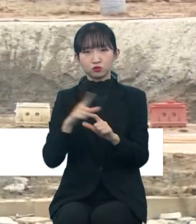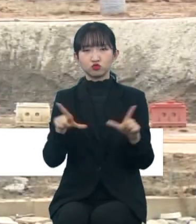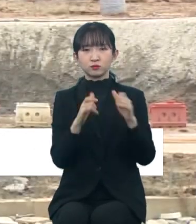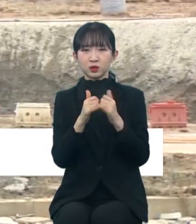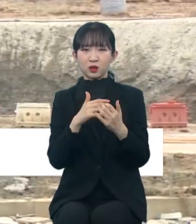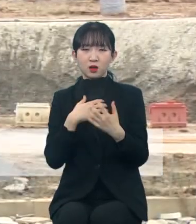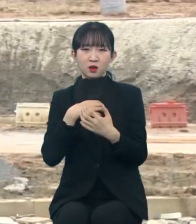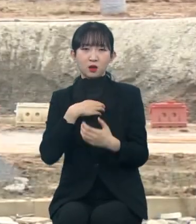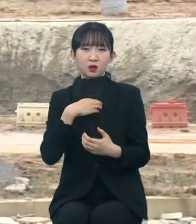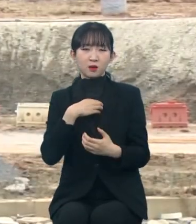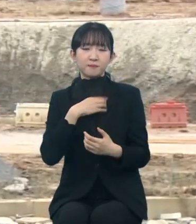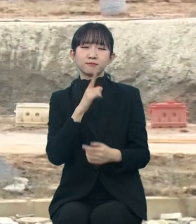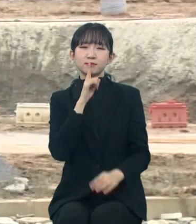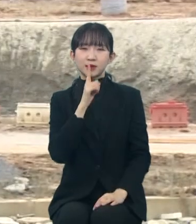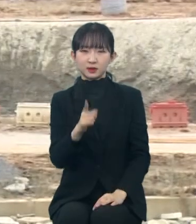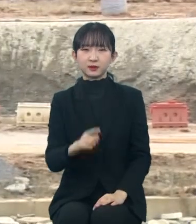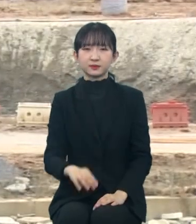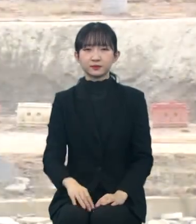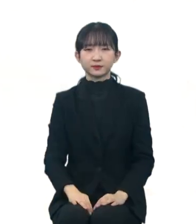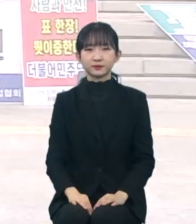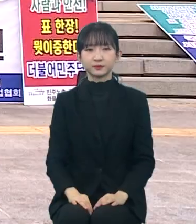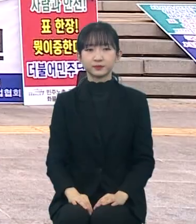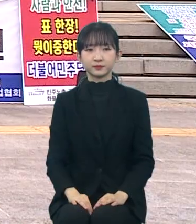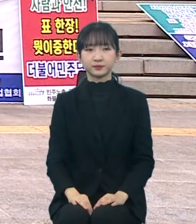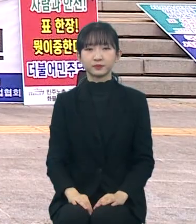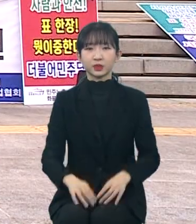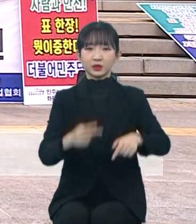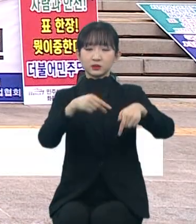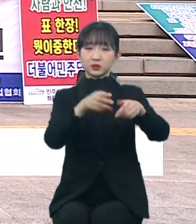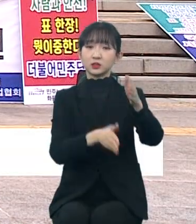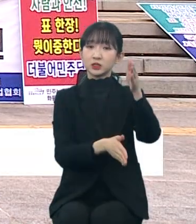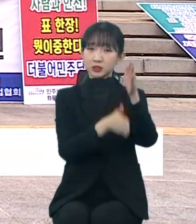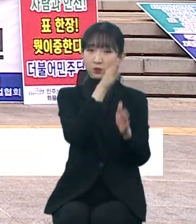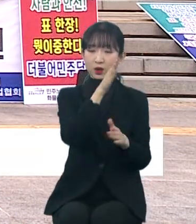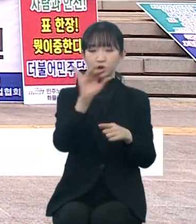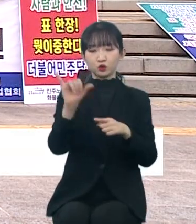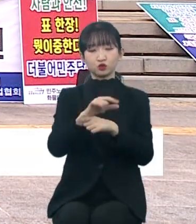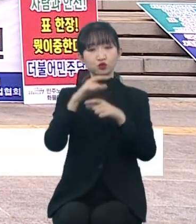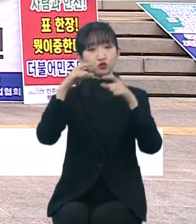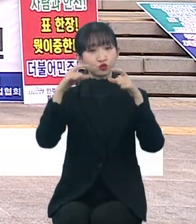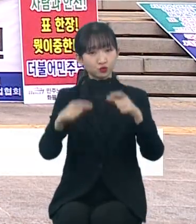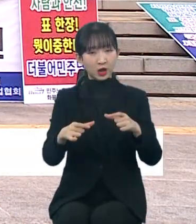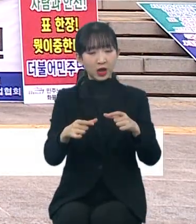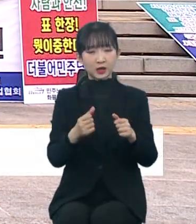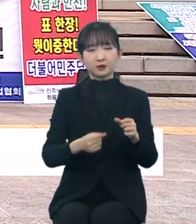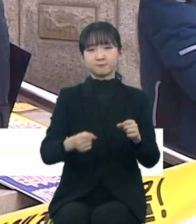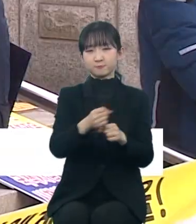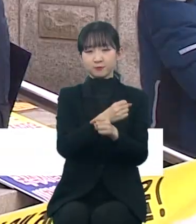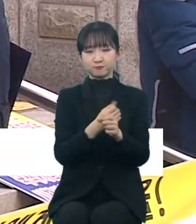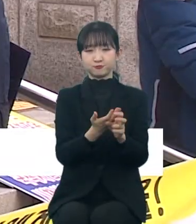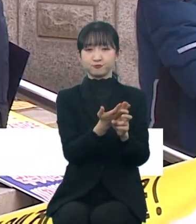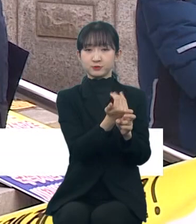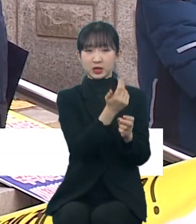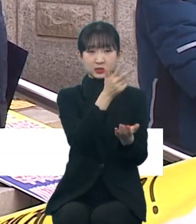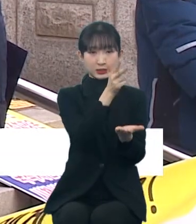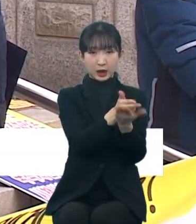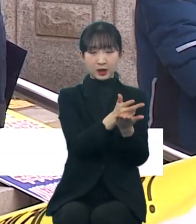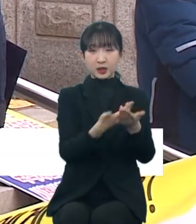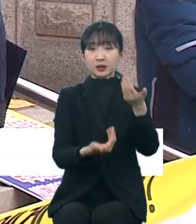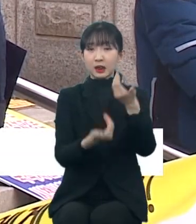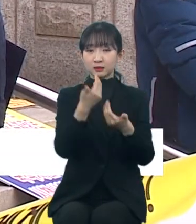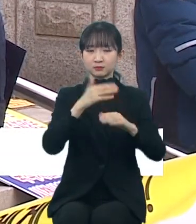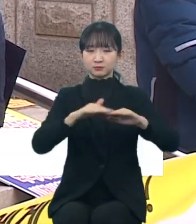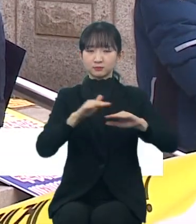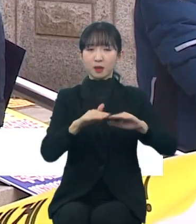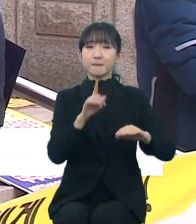수 있다는 우려가 제기됐기 때문입니다. 인천시와 연수구가 화물주차장 갈등을 풀겠다고 나섰지만 관련